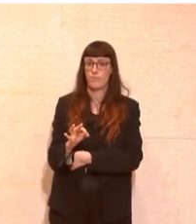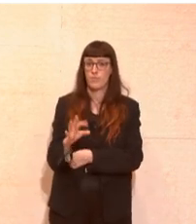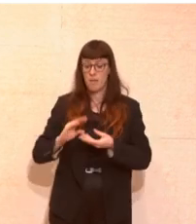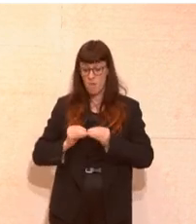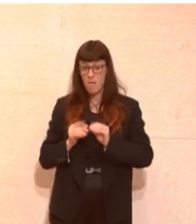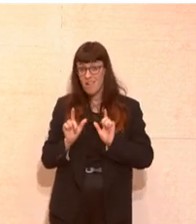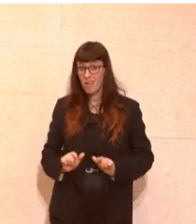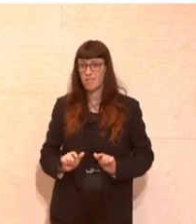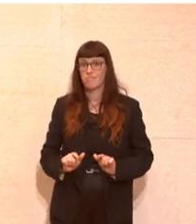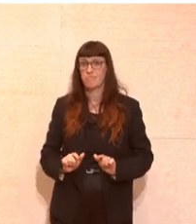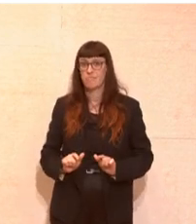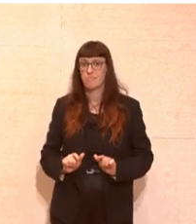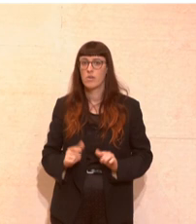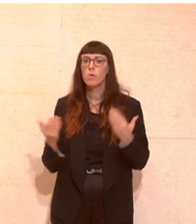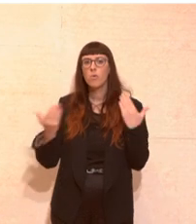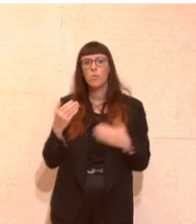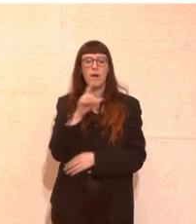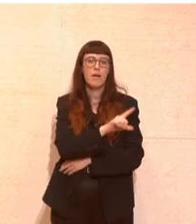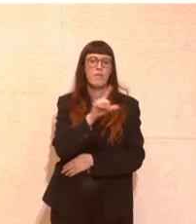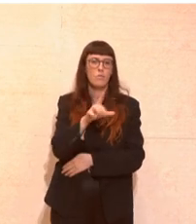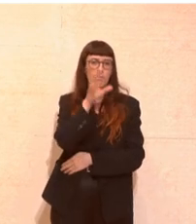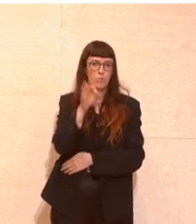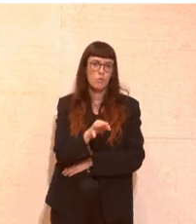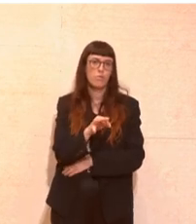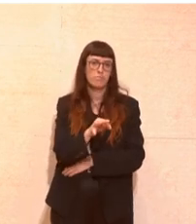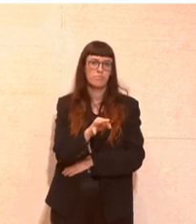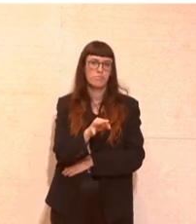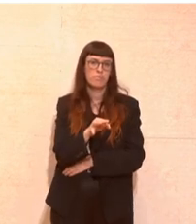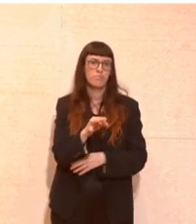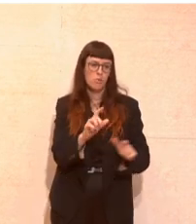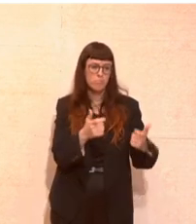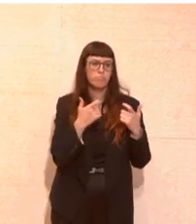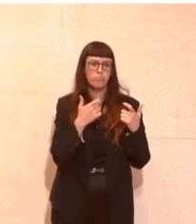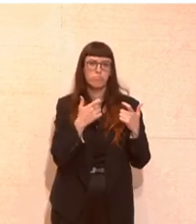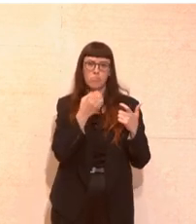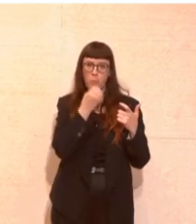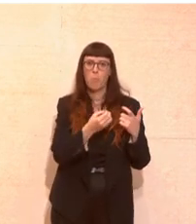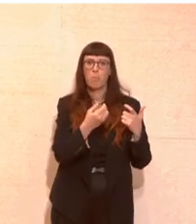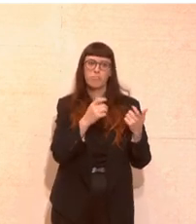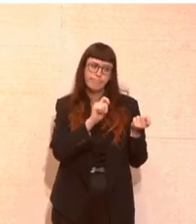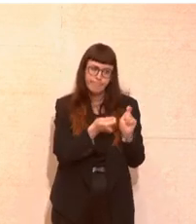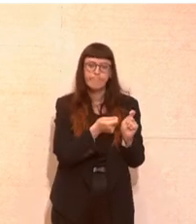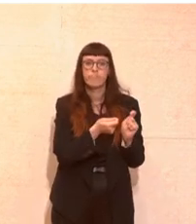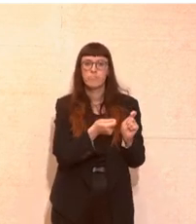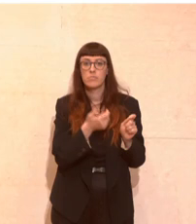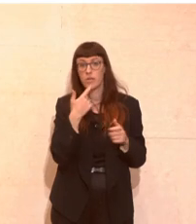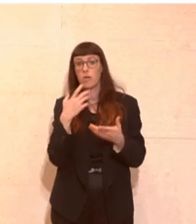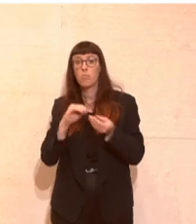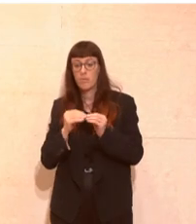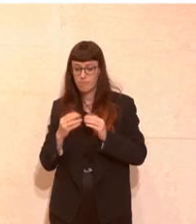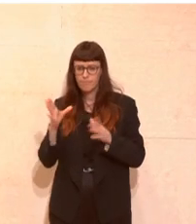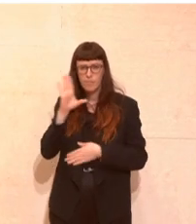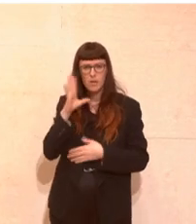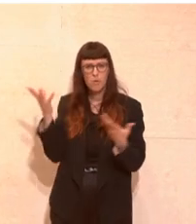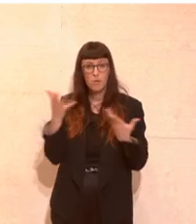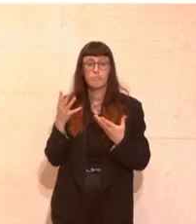des problèmes de sommeil par rapport à seulement 22% des contrôles. Et c'était à la fois les difficultés d'endormissement et de réveil nocturne. Et